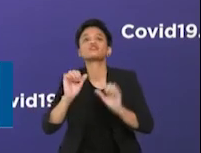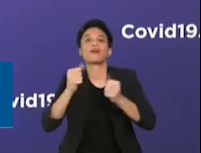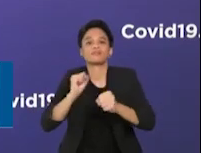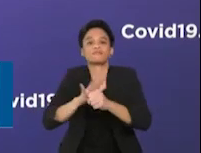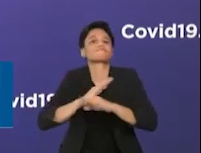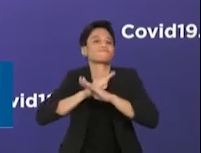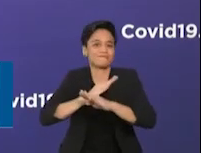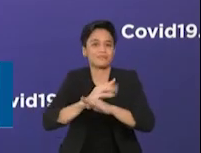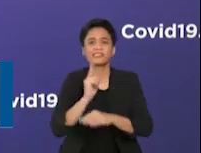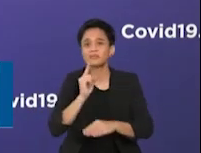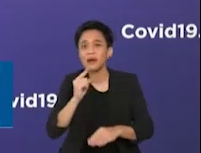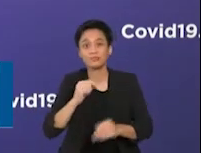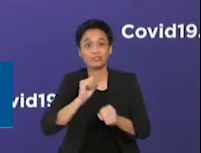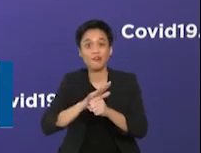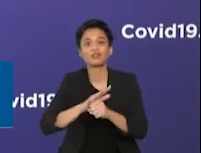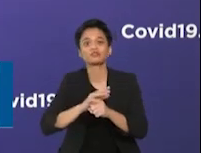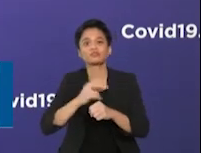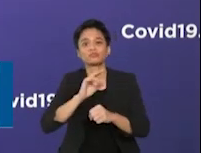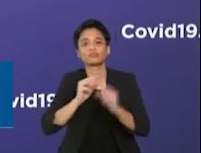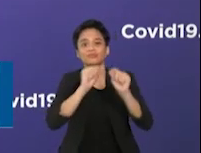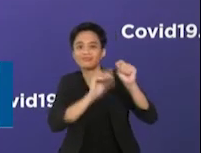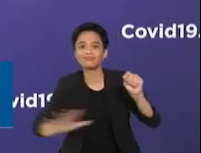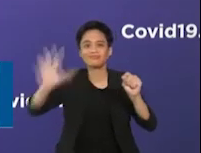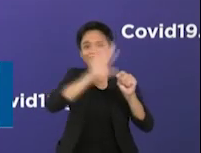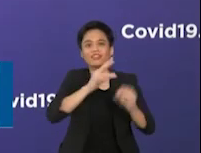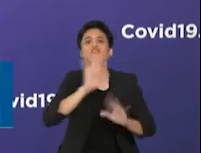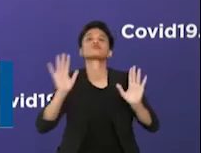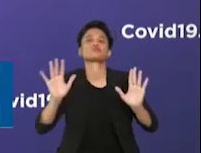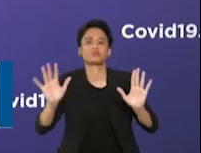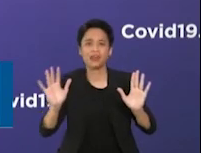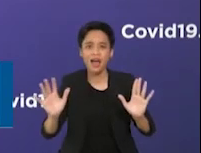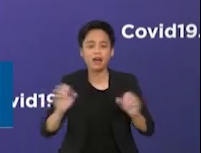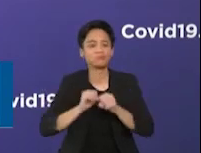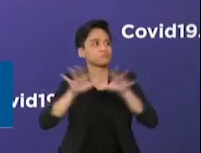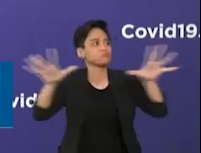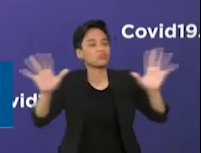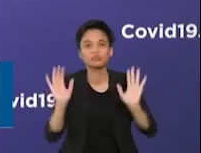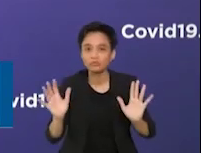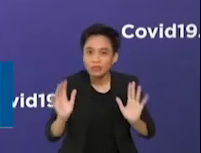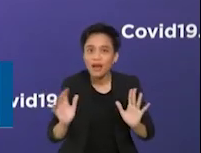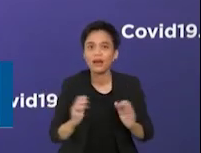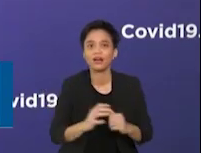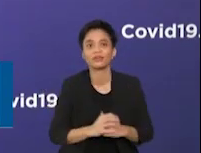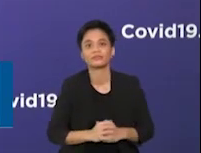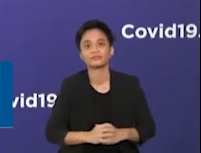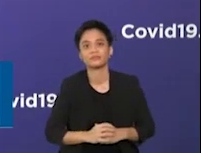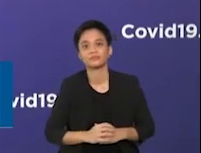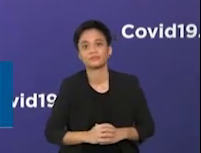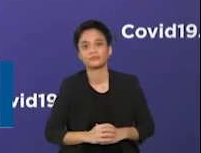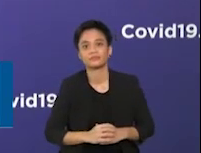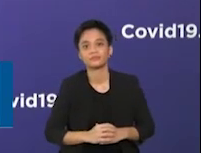sudah merata di seluruh wilayah kita saudara-saudara kemudian juga kalau kita lihat di dalam